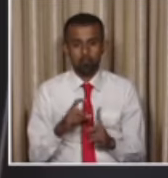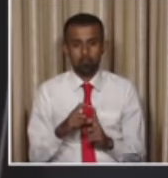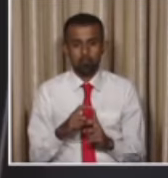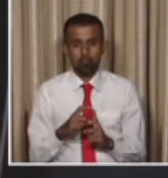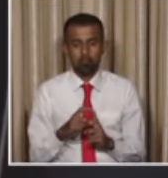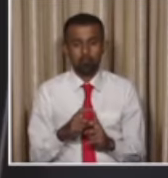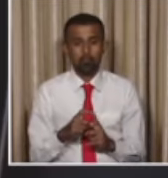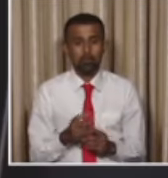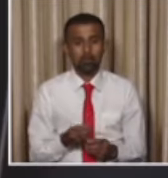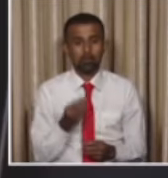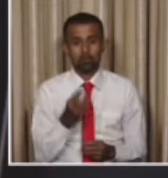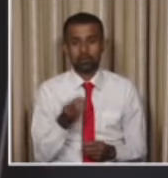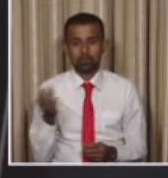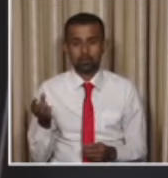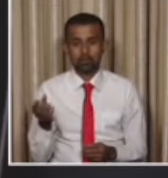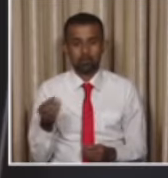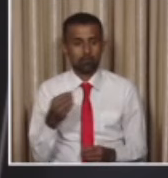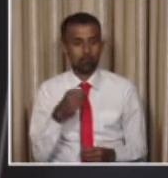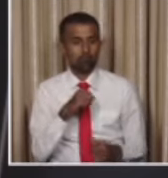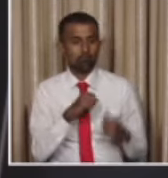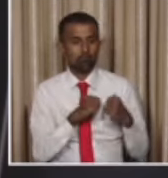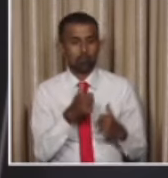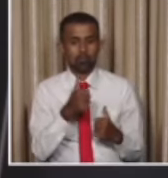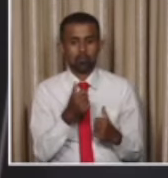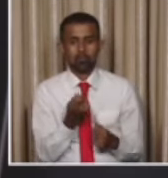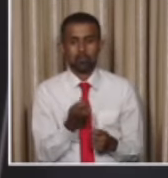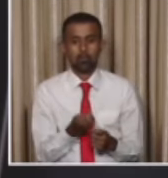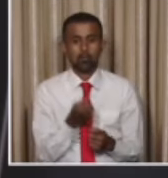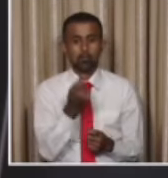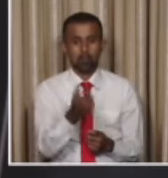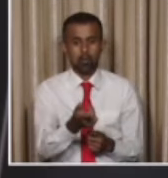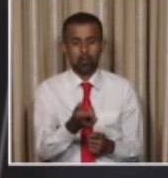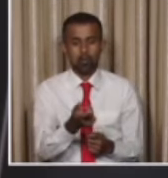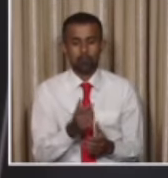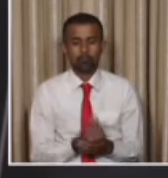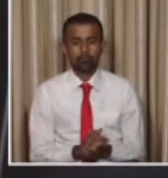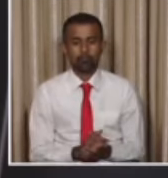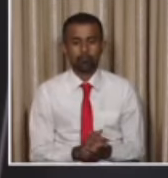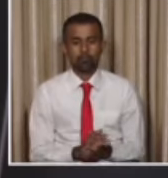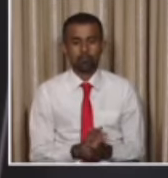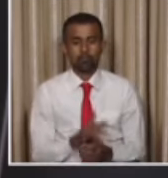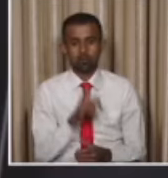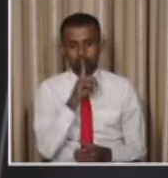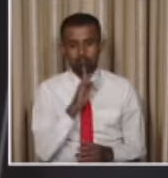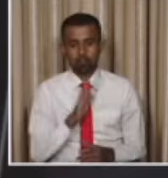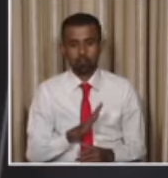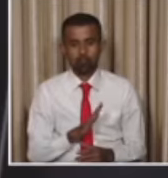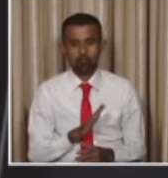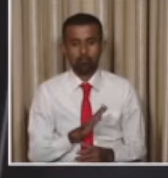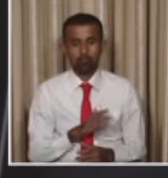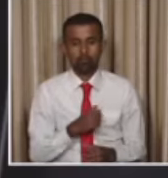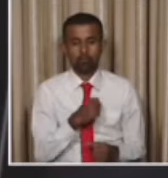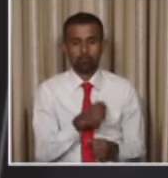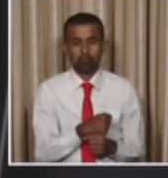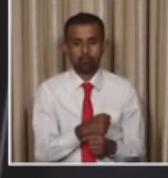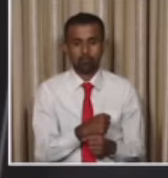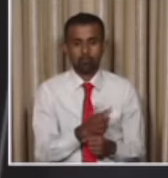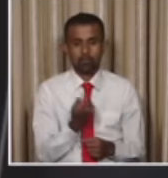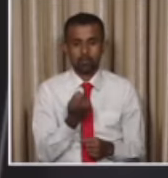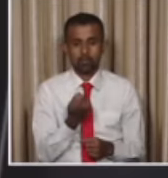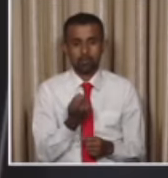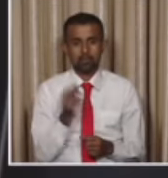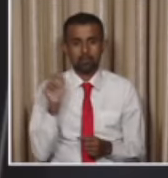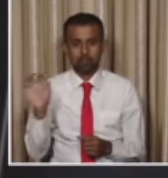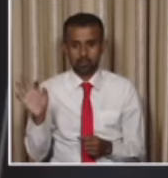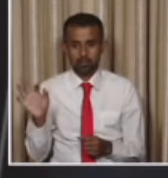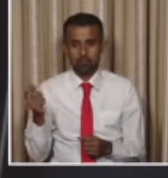නිකුත් කරනකොට ඒවා වඩා වාසි නම් ඒවැය දානවා. දාපුවම නිකන් ඉන්නවද ඒ අය? දැන් අපි ගෝල්ඩන් කී හරි වෙන කොයි හරි සල්ලි දාලි